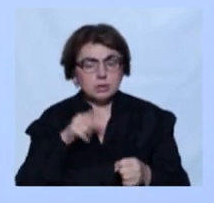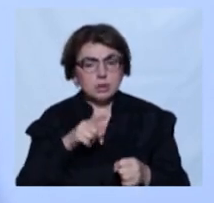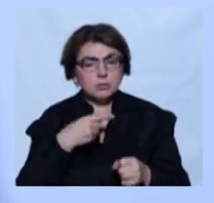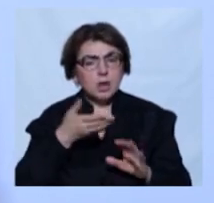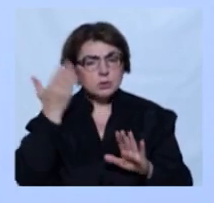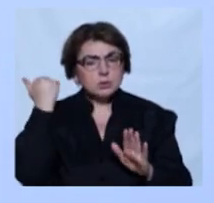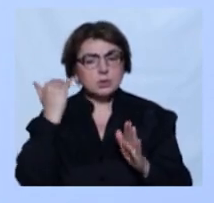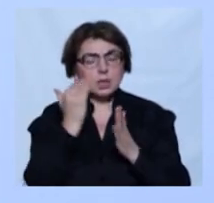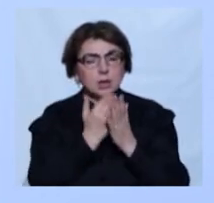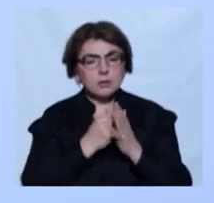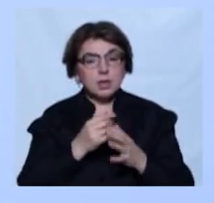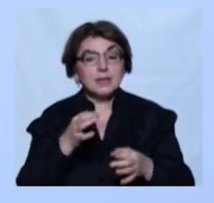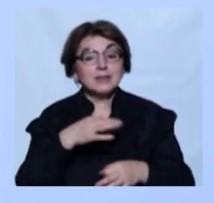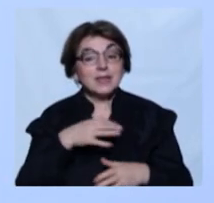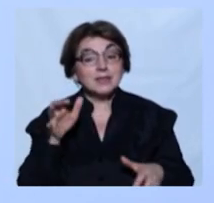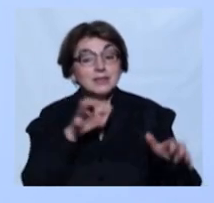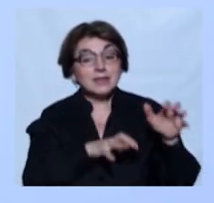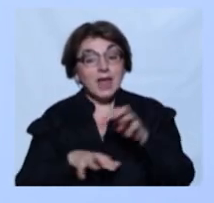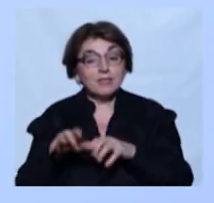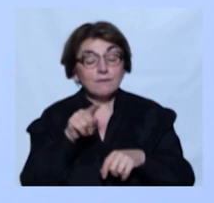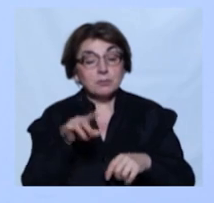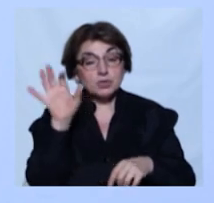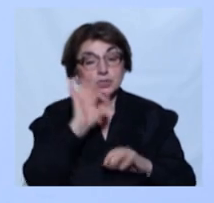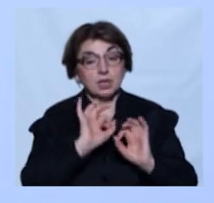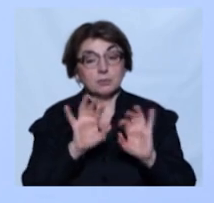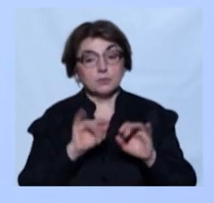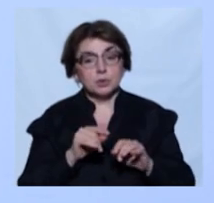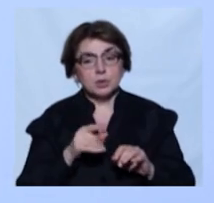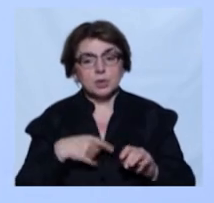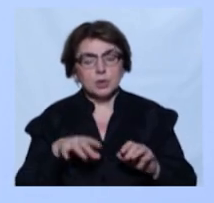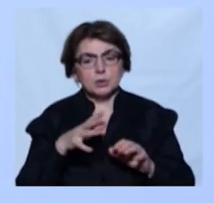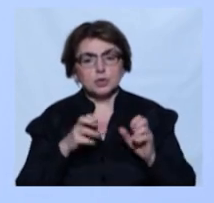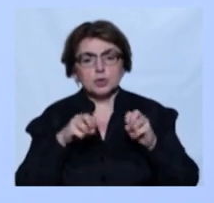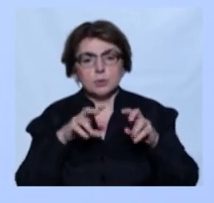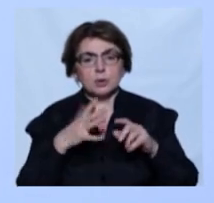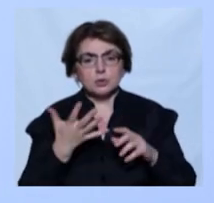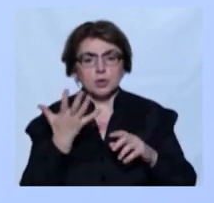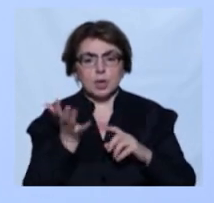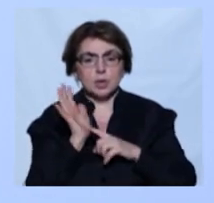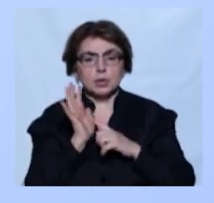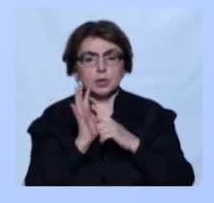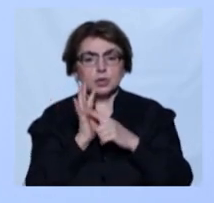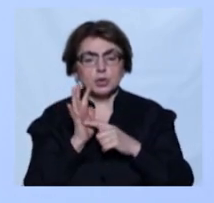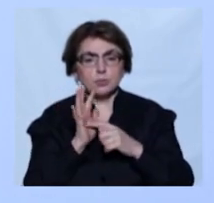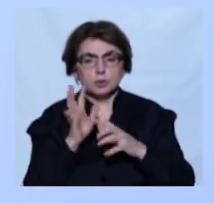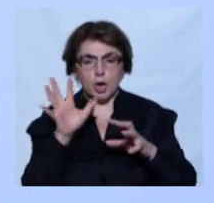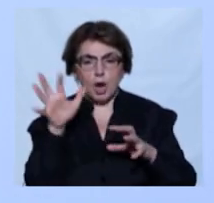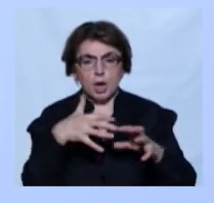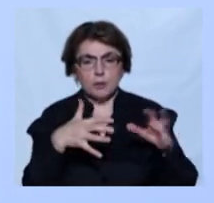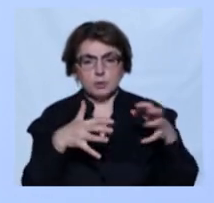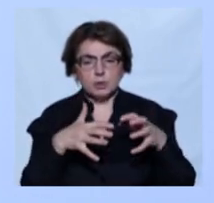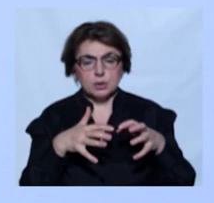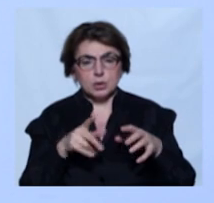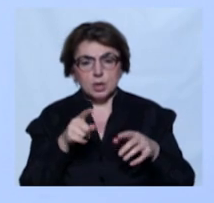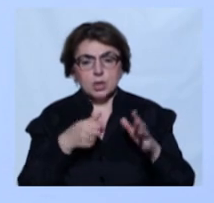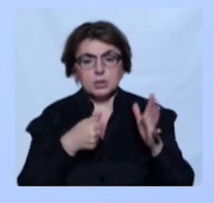ჩვენ წინა გაკვეთილზე თეთრ დათვებზე ვისაუბრეთ. თეთრ დათვებს და ვთქვით, რომ მას აქვს საკმაოდ დიდი ბრჭყალები.